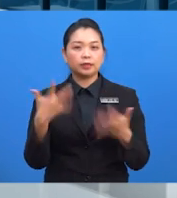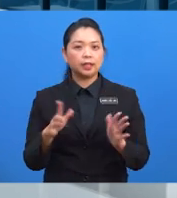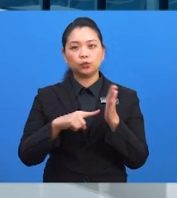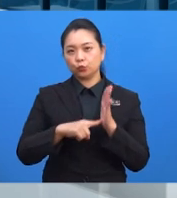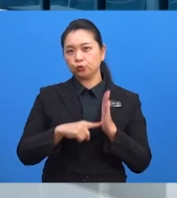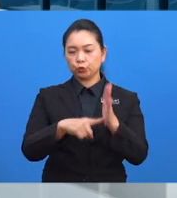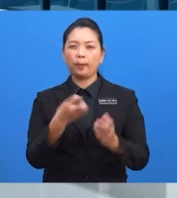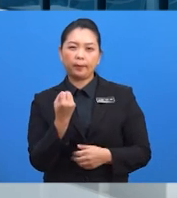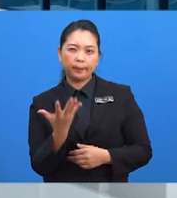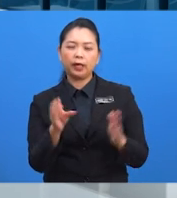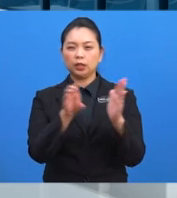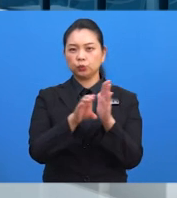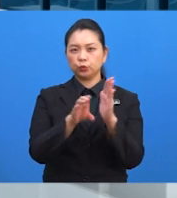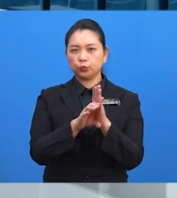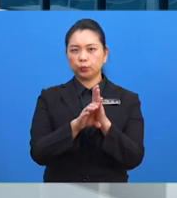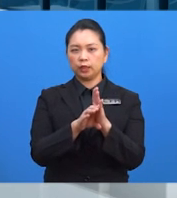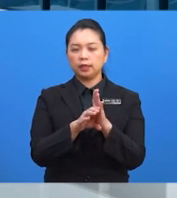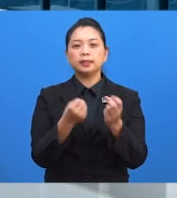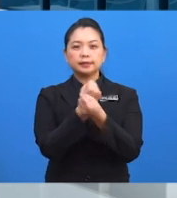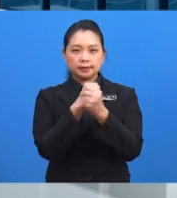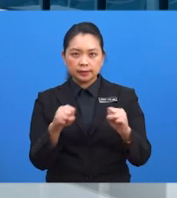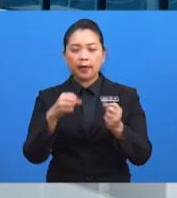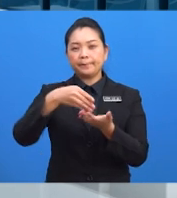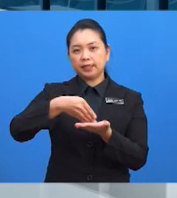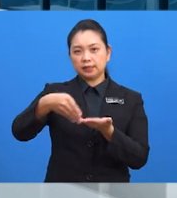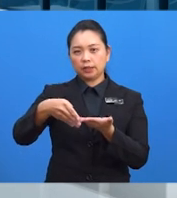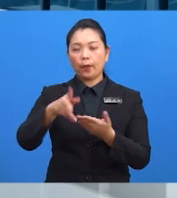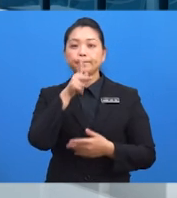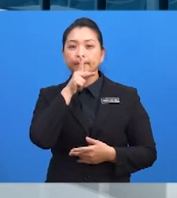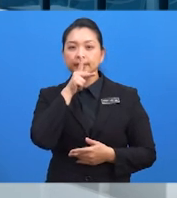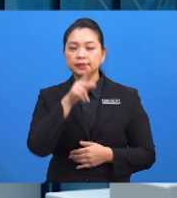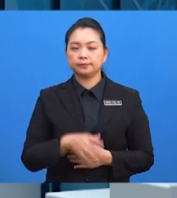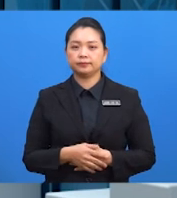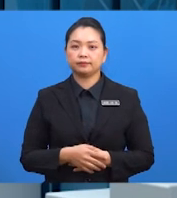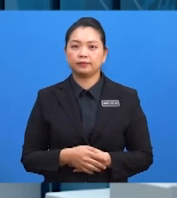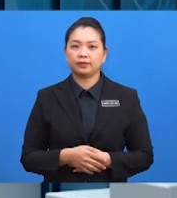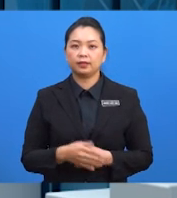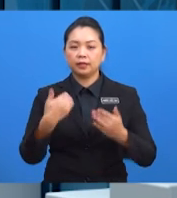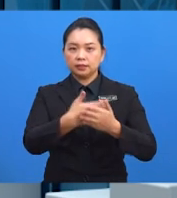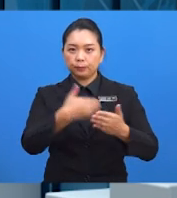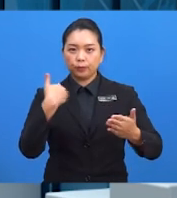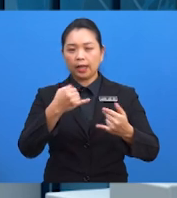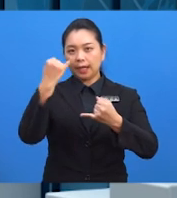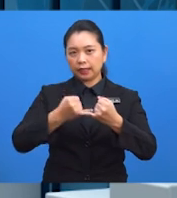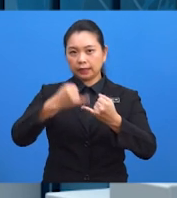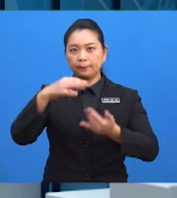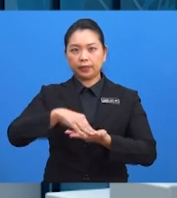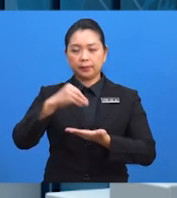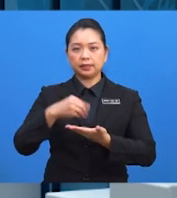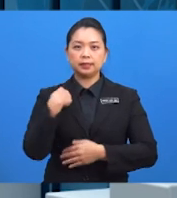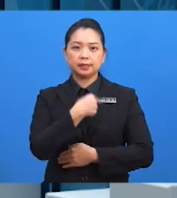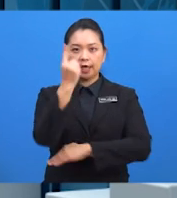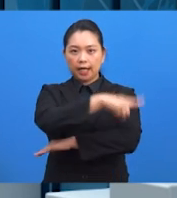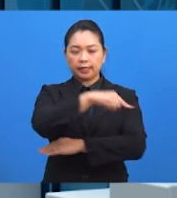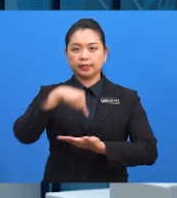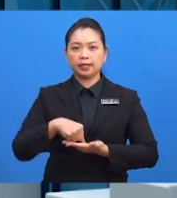menunjukkan beberapa contoh penyediaan belanjawan peribadi. Sebelum mengakhiri pembelajaran kita